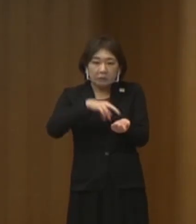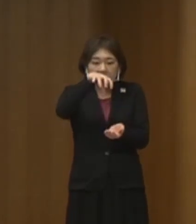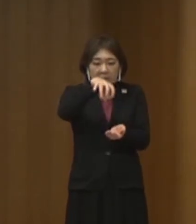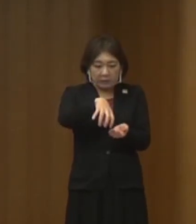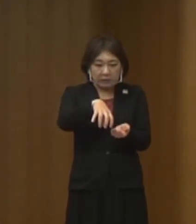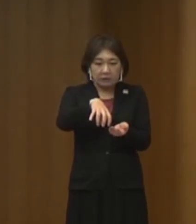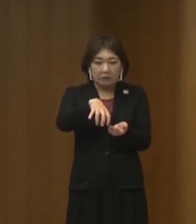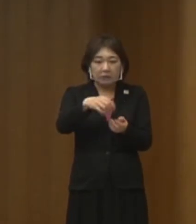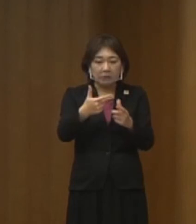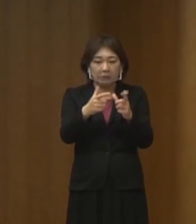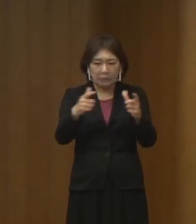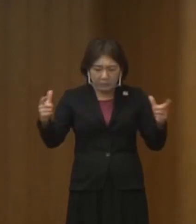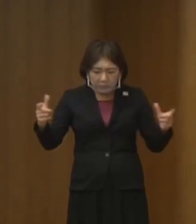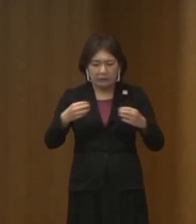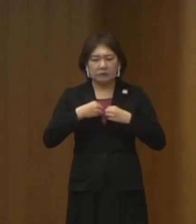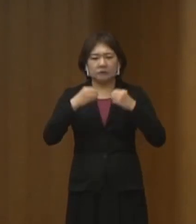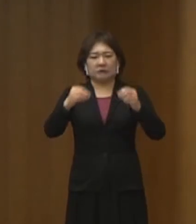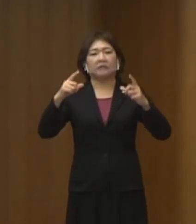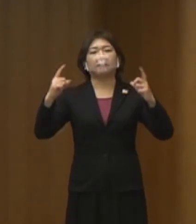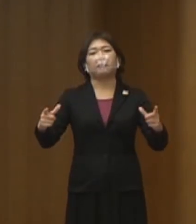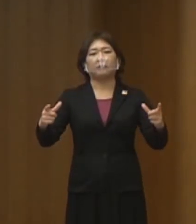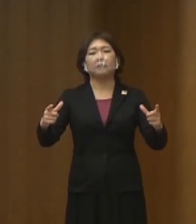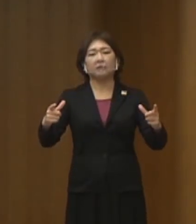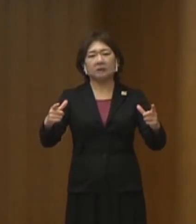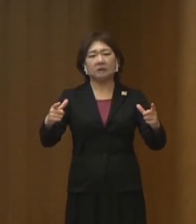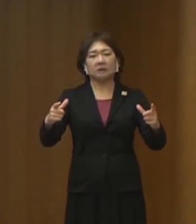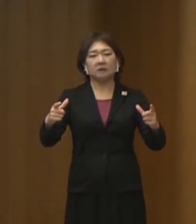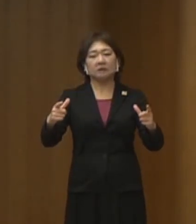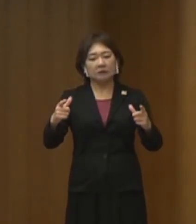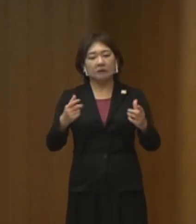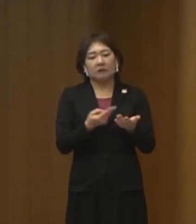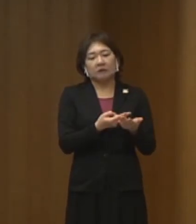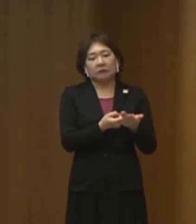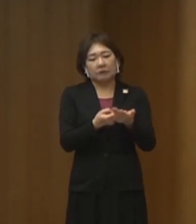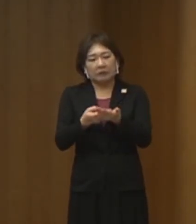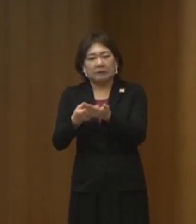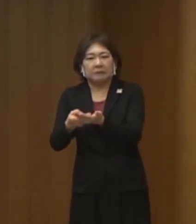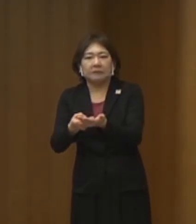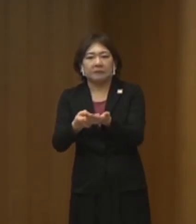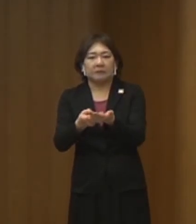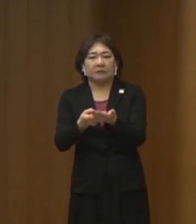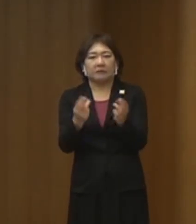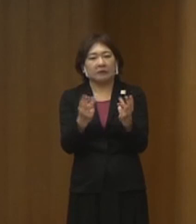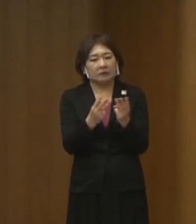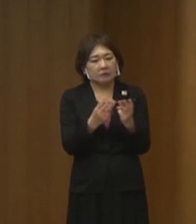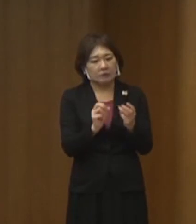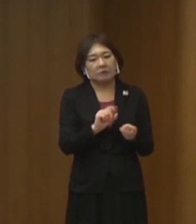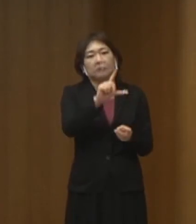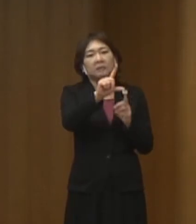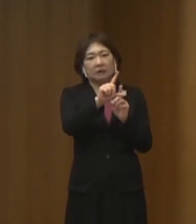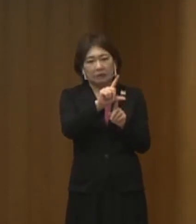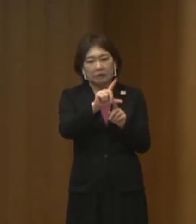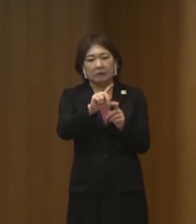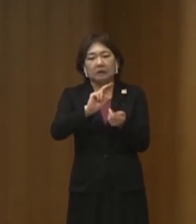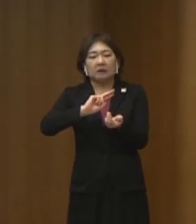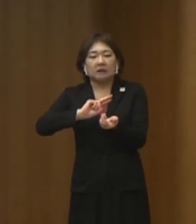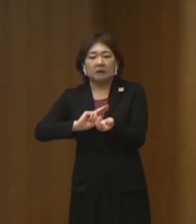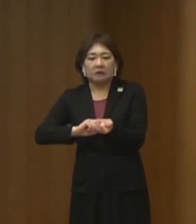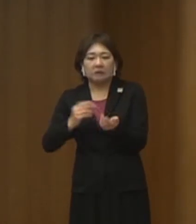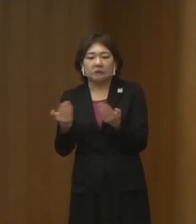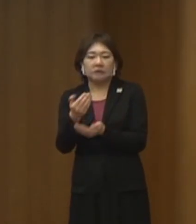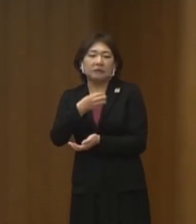団感染、これによりまして入院患者の増加、医療従事者の不足